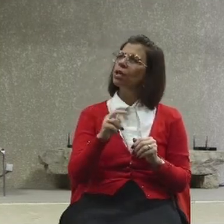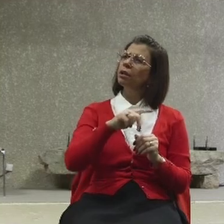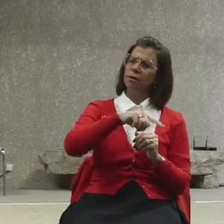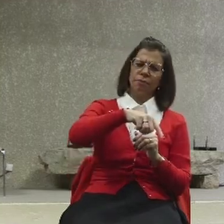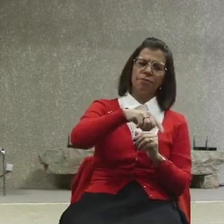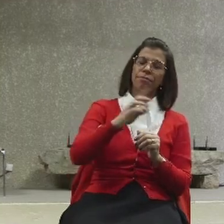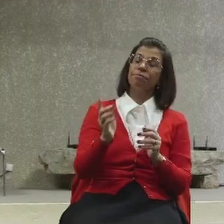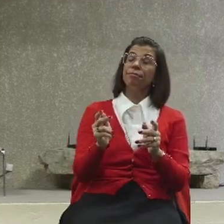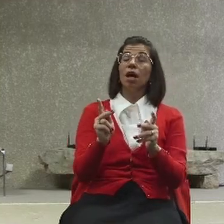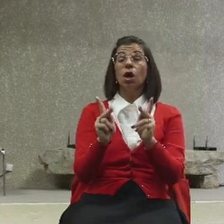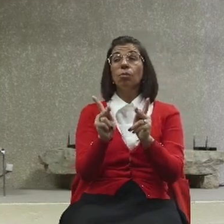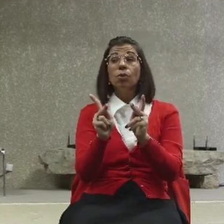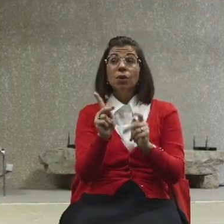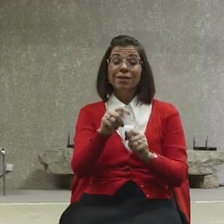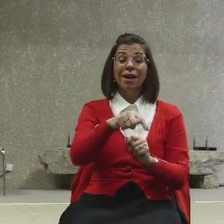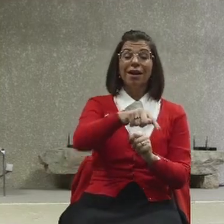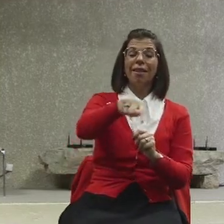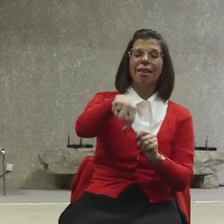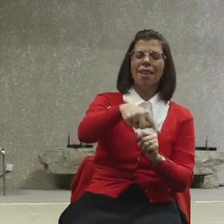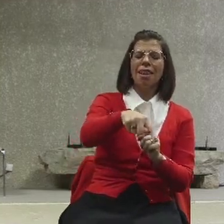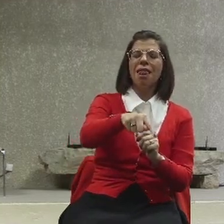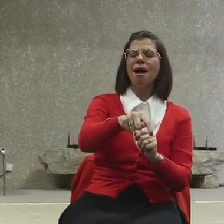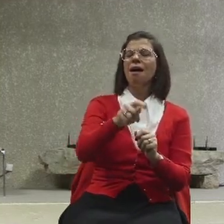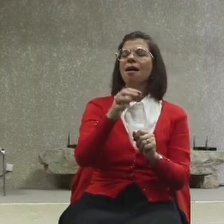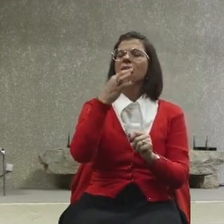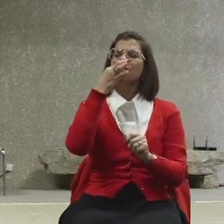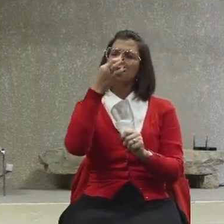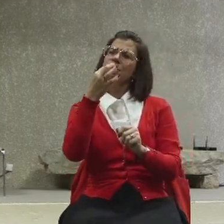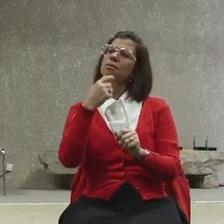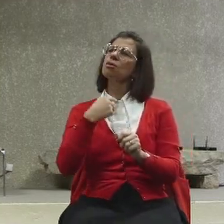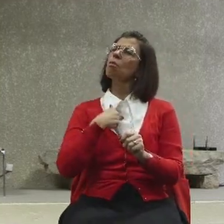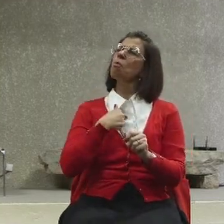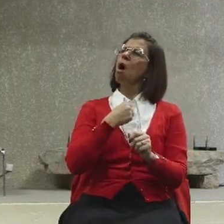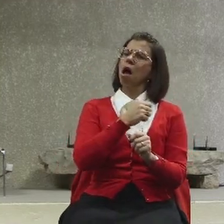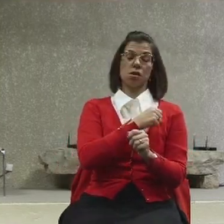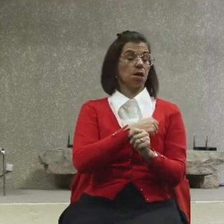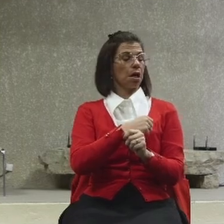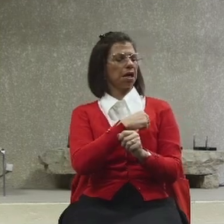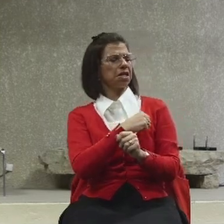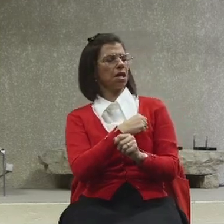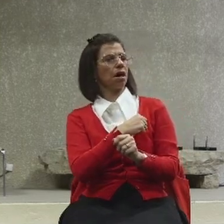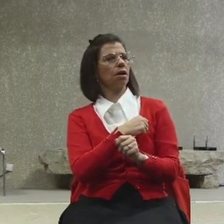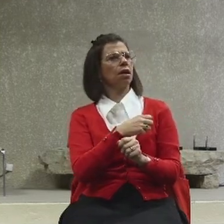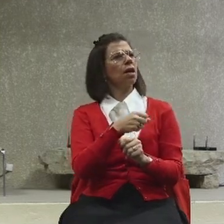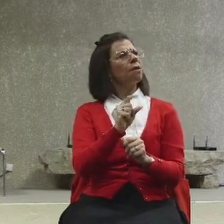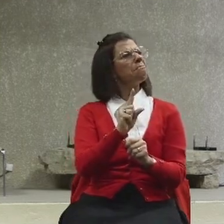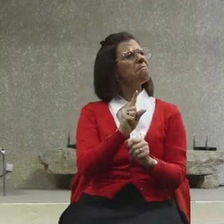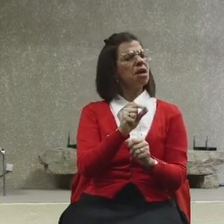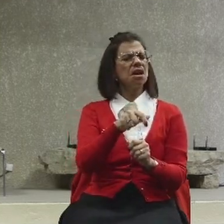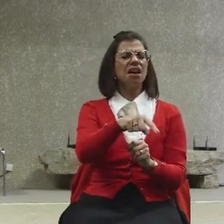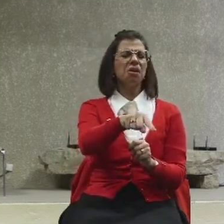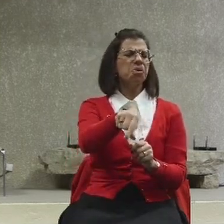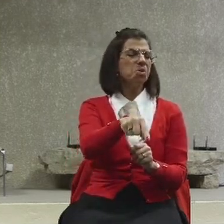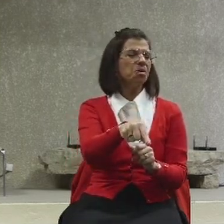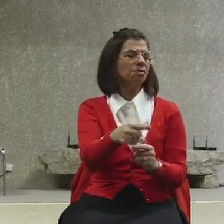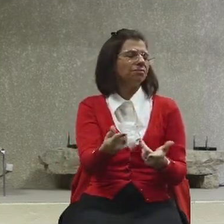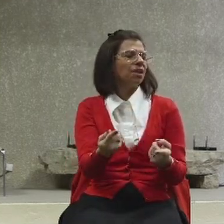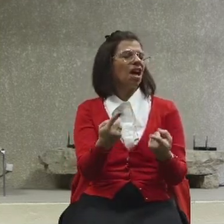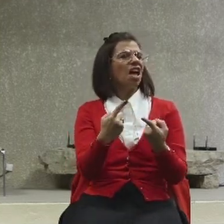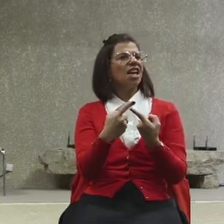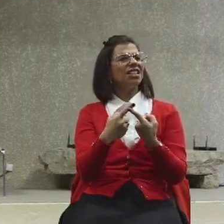Ceux qui ont avorté, vous savez que ça amène des culpabilités, des choses qu'on pourrait dire à